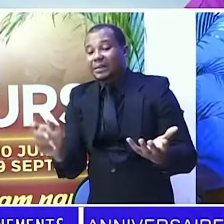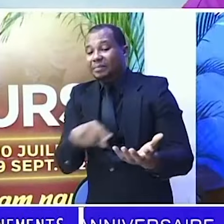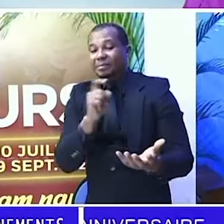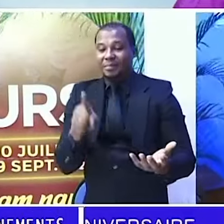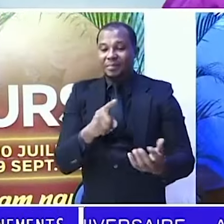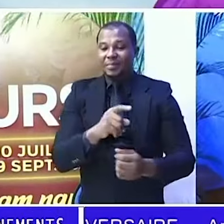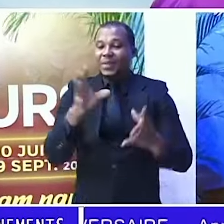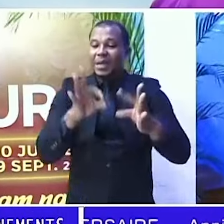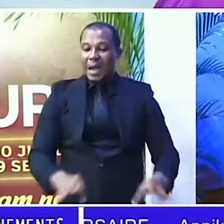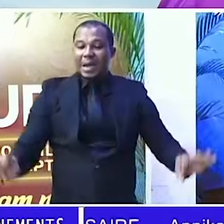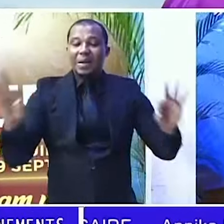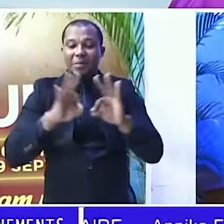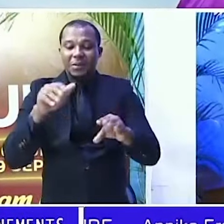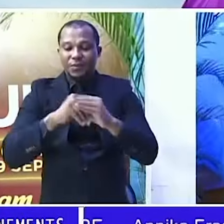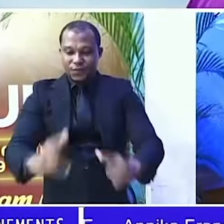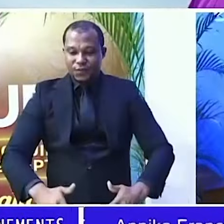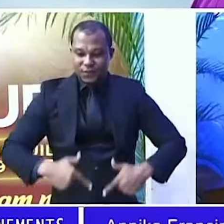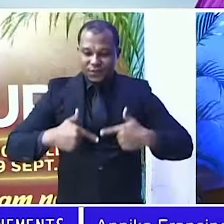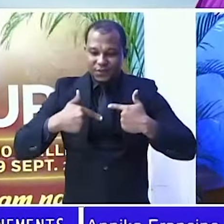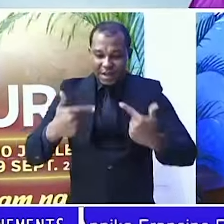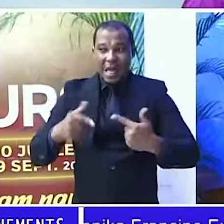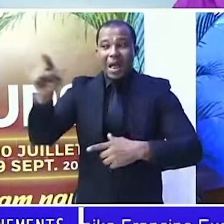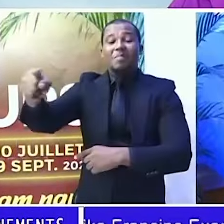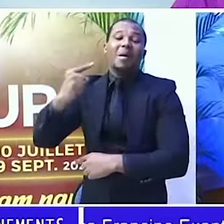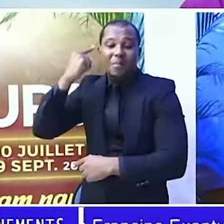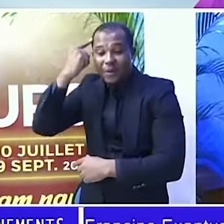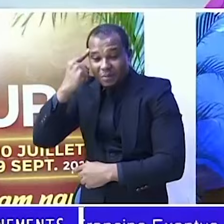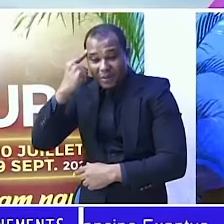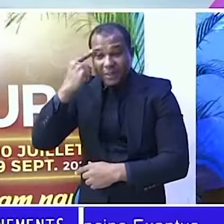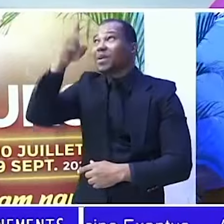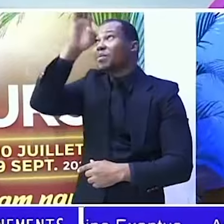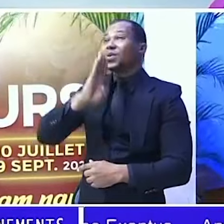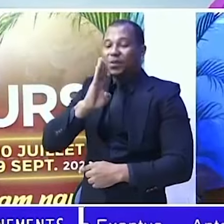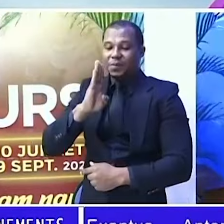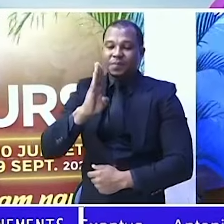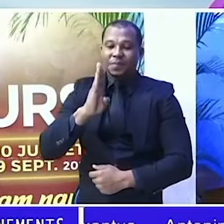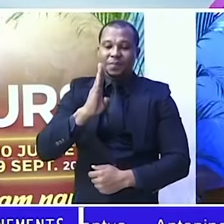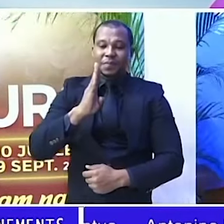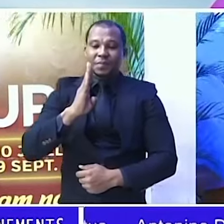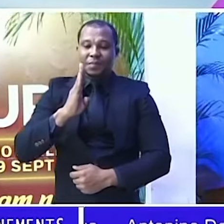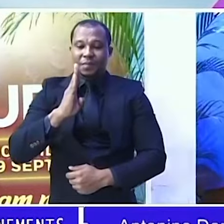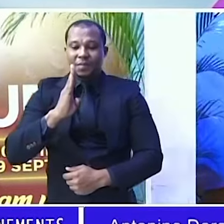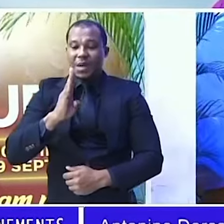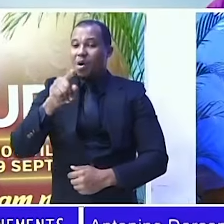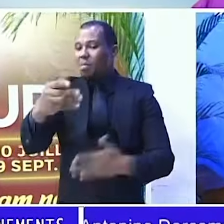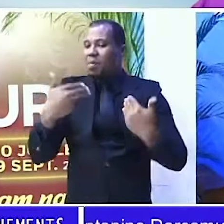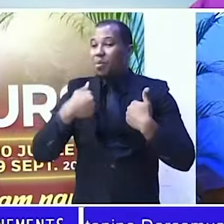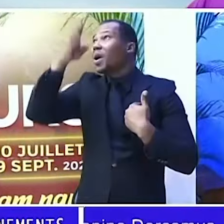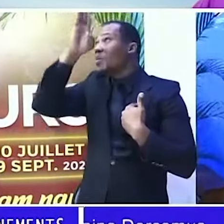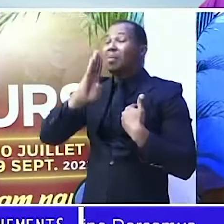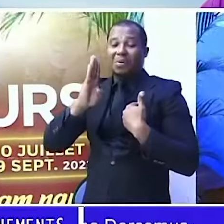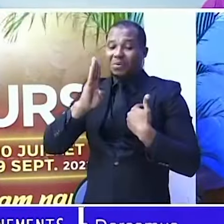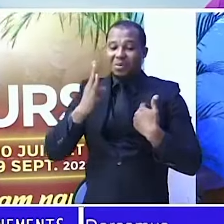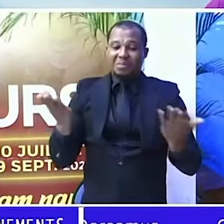Ça qui est important pour vous dans la vie, hein? Pensez, c'est bon Dieu. Et de vous finir, mon Dieu, ou pas grand rien pour faire